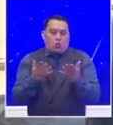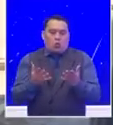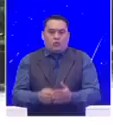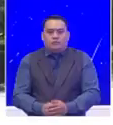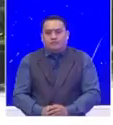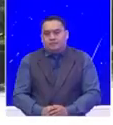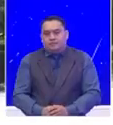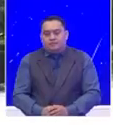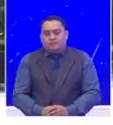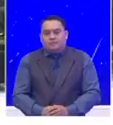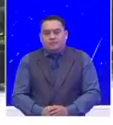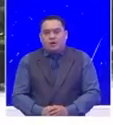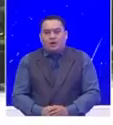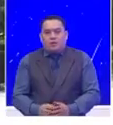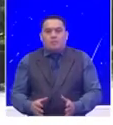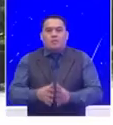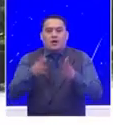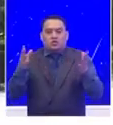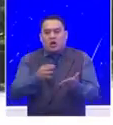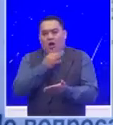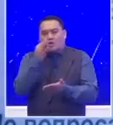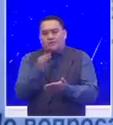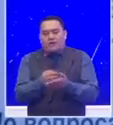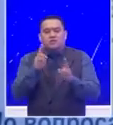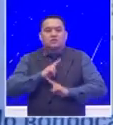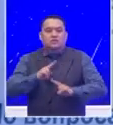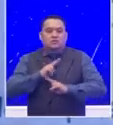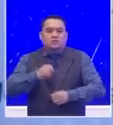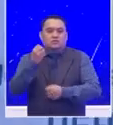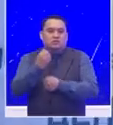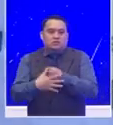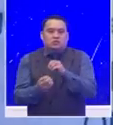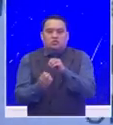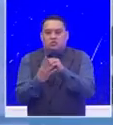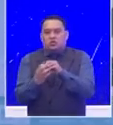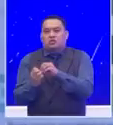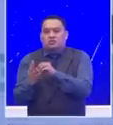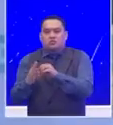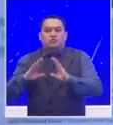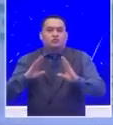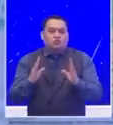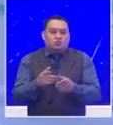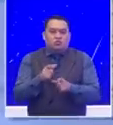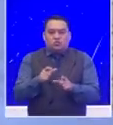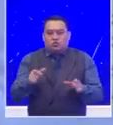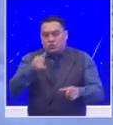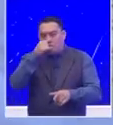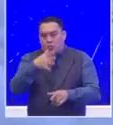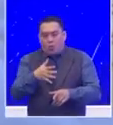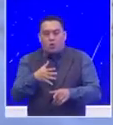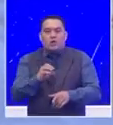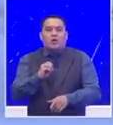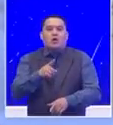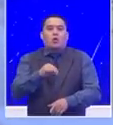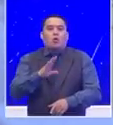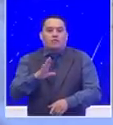доступно. Стоит отметить, большая ответственность возложена на сотрудников колл-центра 1414. В случае, если гражданин не сможет разобраться в портале